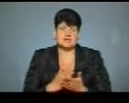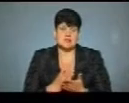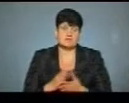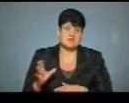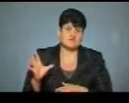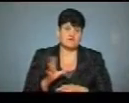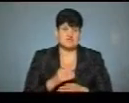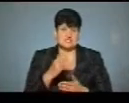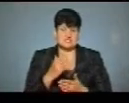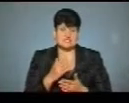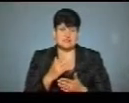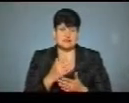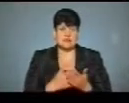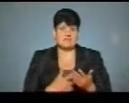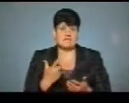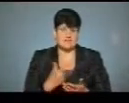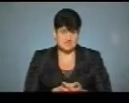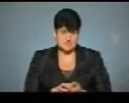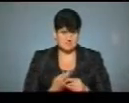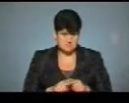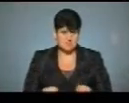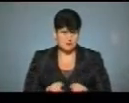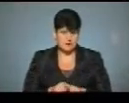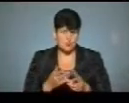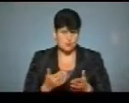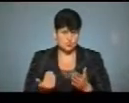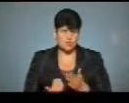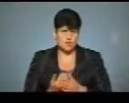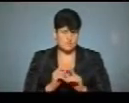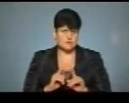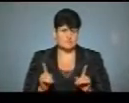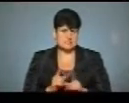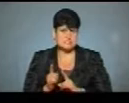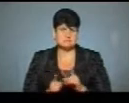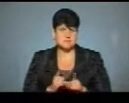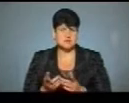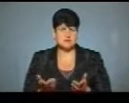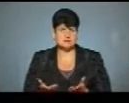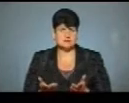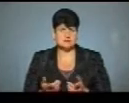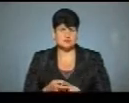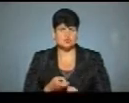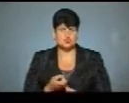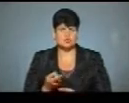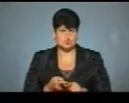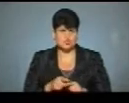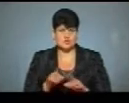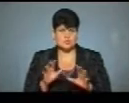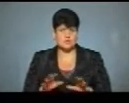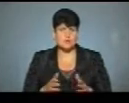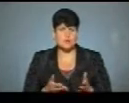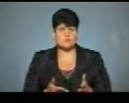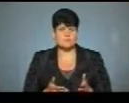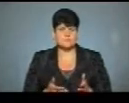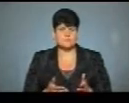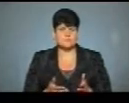усіх вакцин, коли вони вступають до навчального закладу. Це також нововведення, зміни, чи стосується цього ж закону, про що йшлося